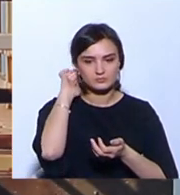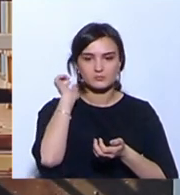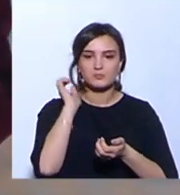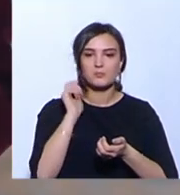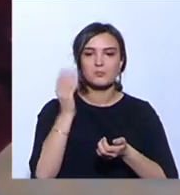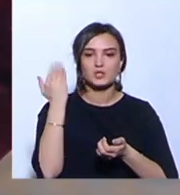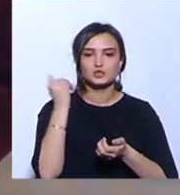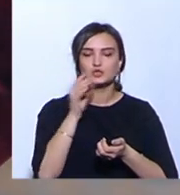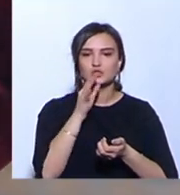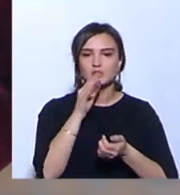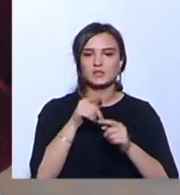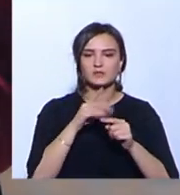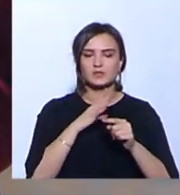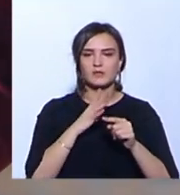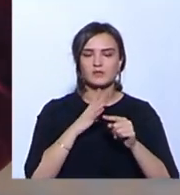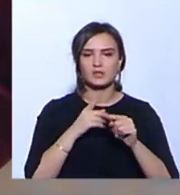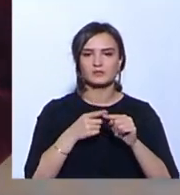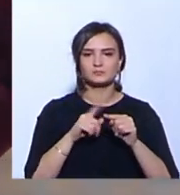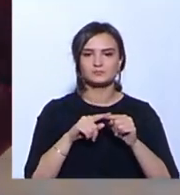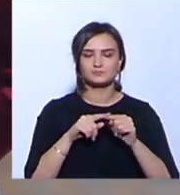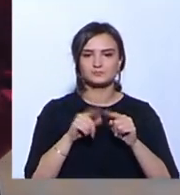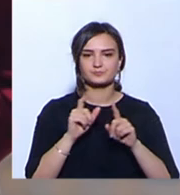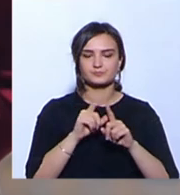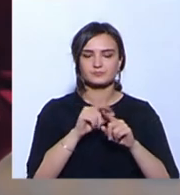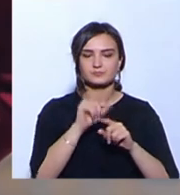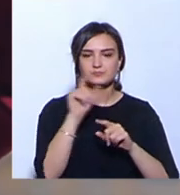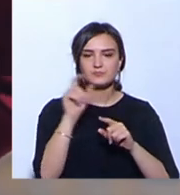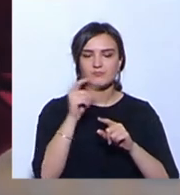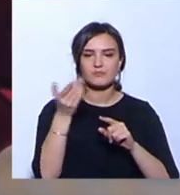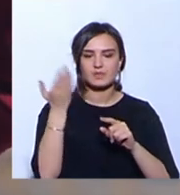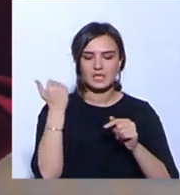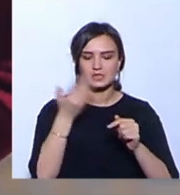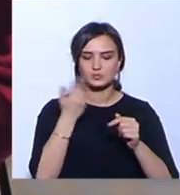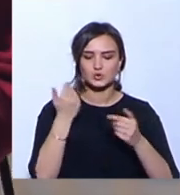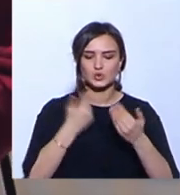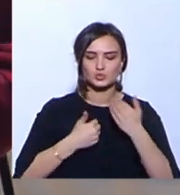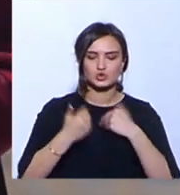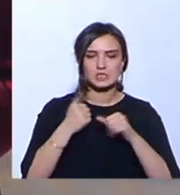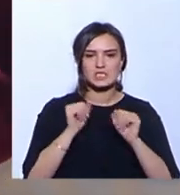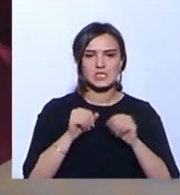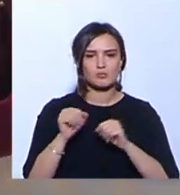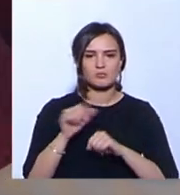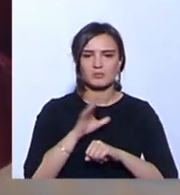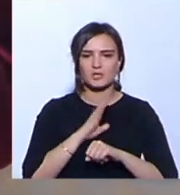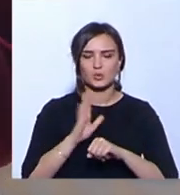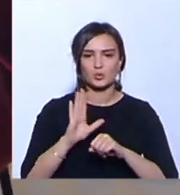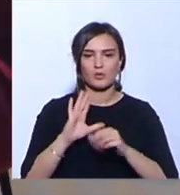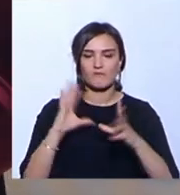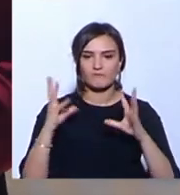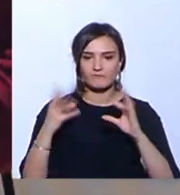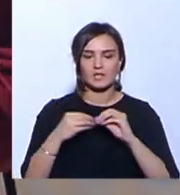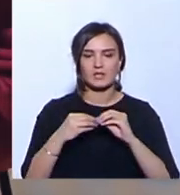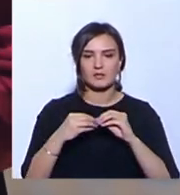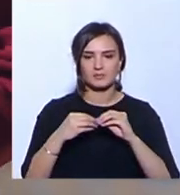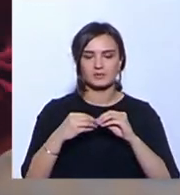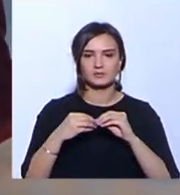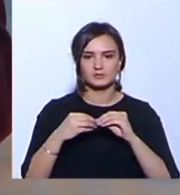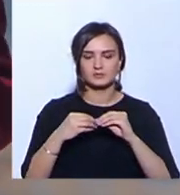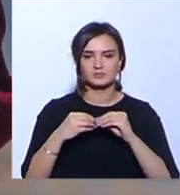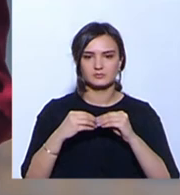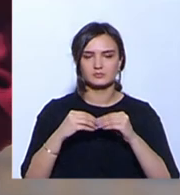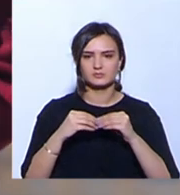კიდე აიგივებდან და ესეთი ტერმინები არ არსებობდა, შეზღუდული შესაძლებლობების მქონე იყო ყველა, ანუ ესე